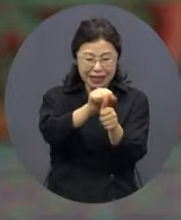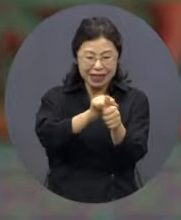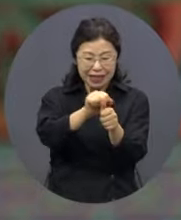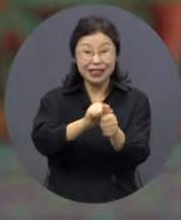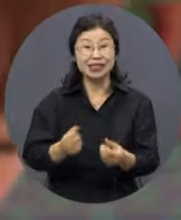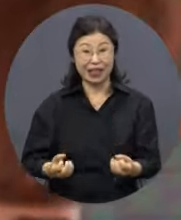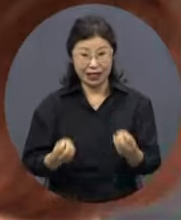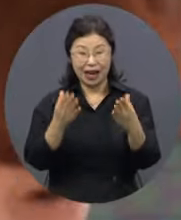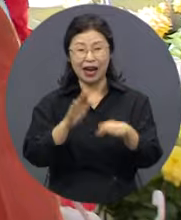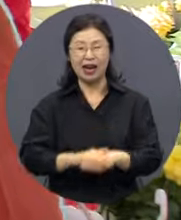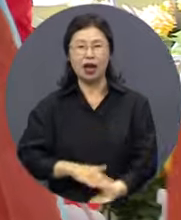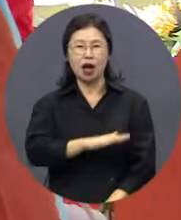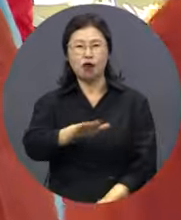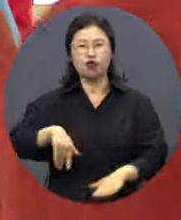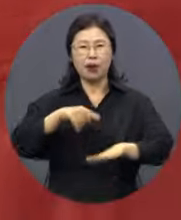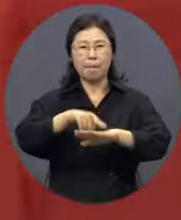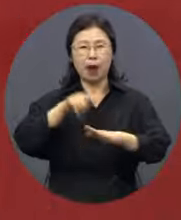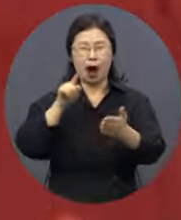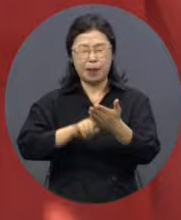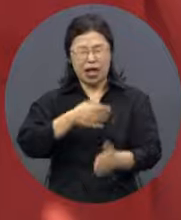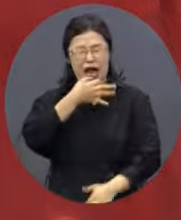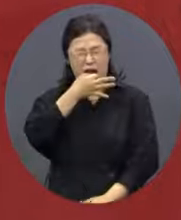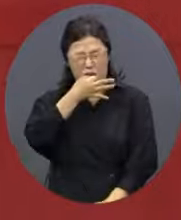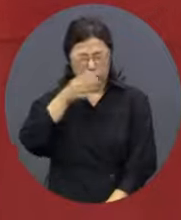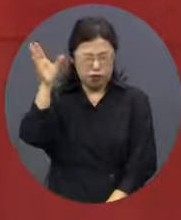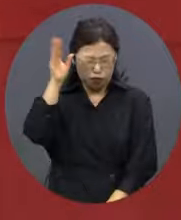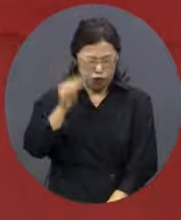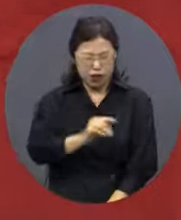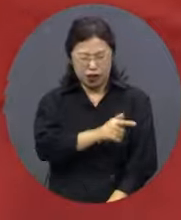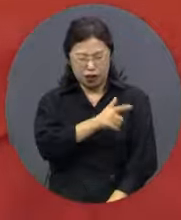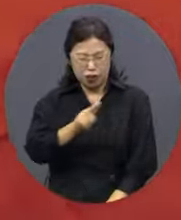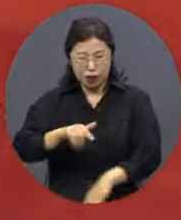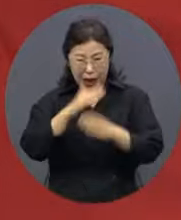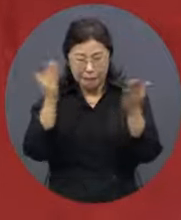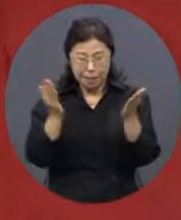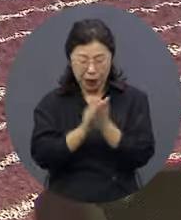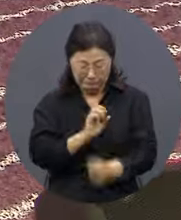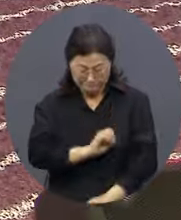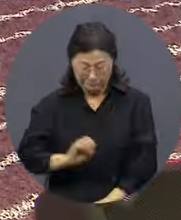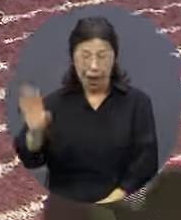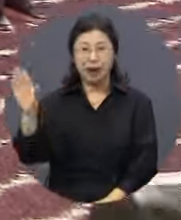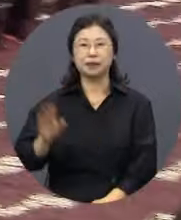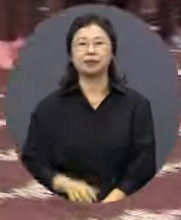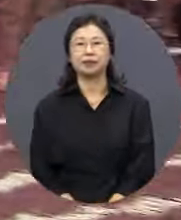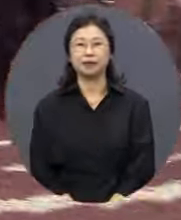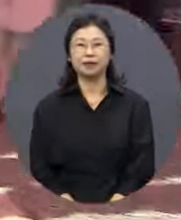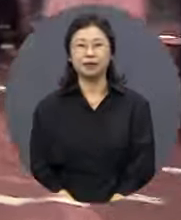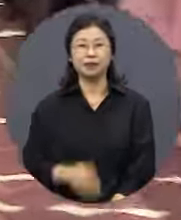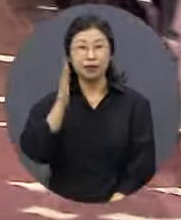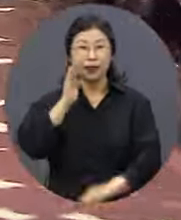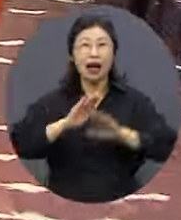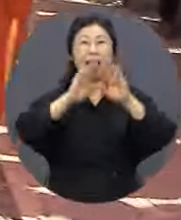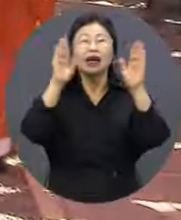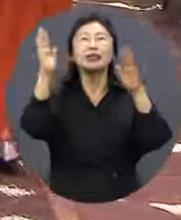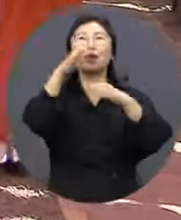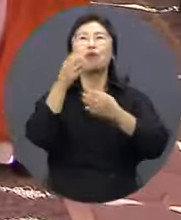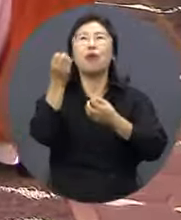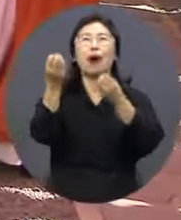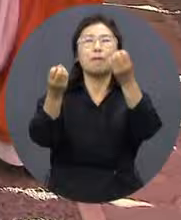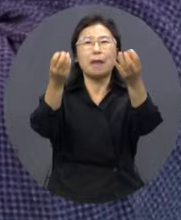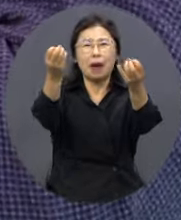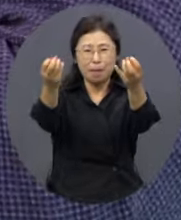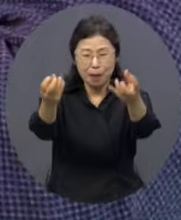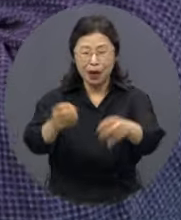관불의식 우리 마음속에 탐욕과 어리석음도 함께 씻어냅니다 하늘을 덮은 화려한 연